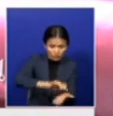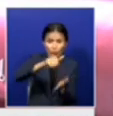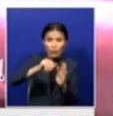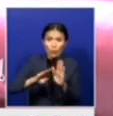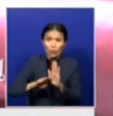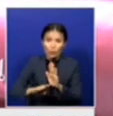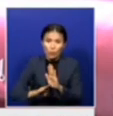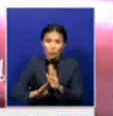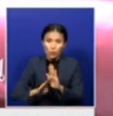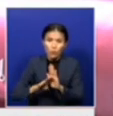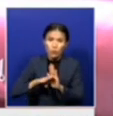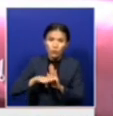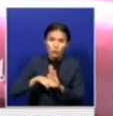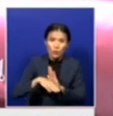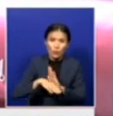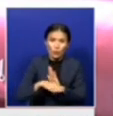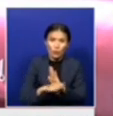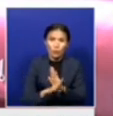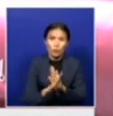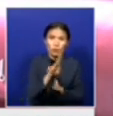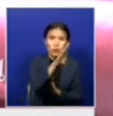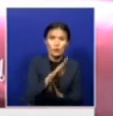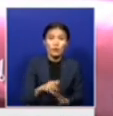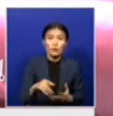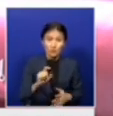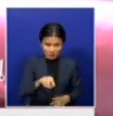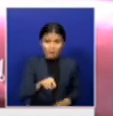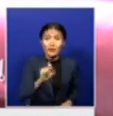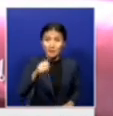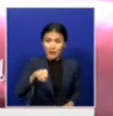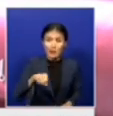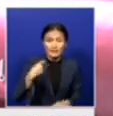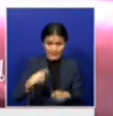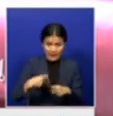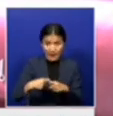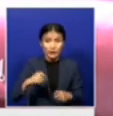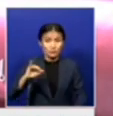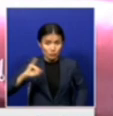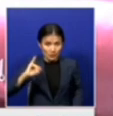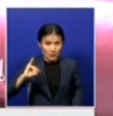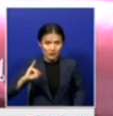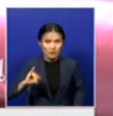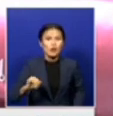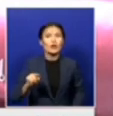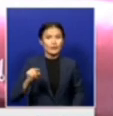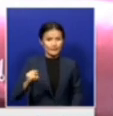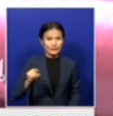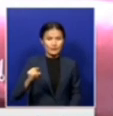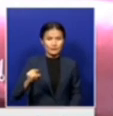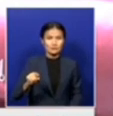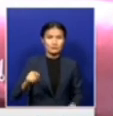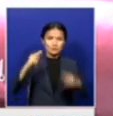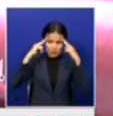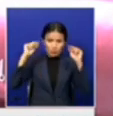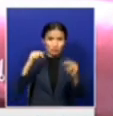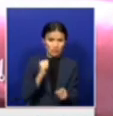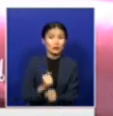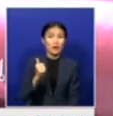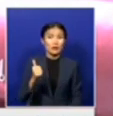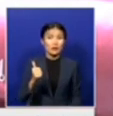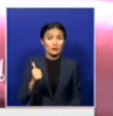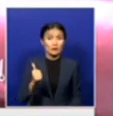ท่านจะทำได้หรือเปล่าตรงนี้เลยเป็นข้อสงสัยครับท่านประธานที่เคารพครับเอาเรื่องเยียว